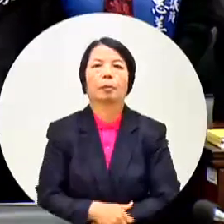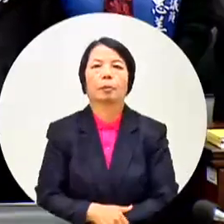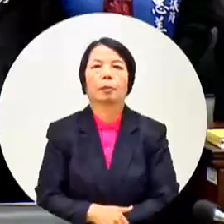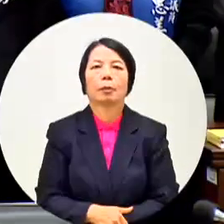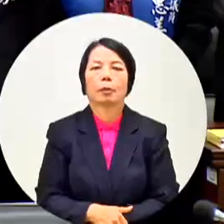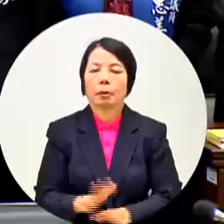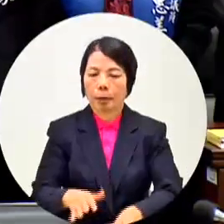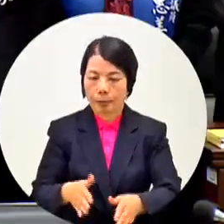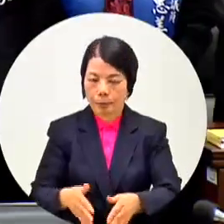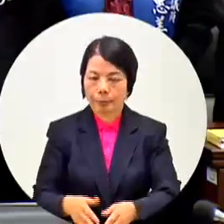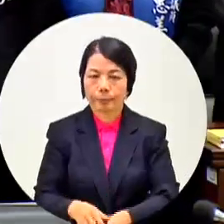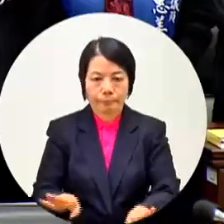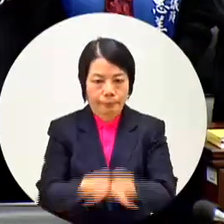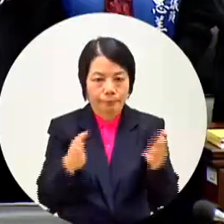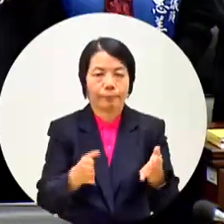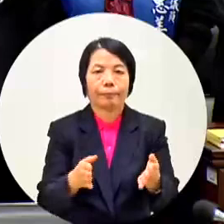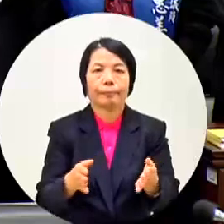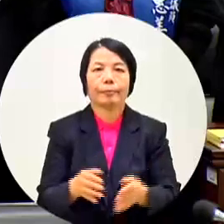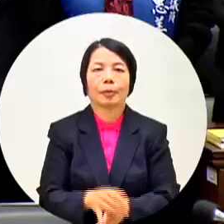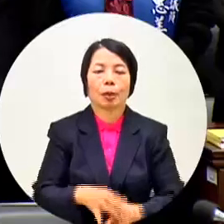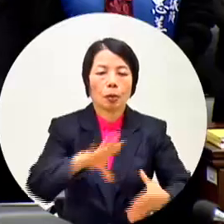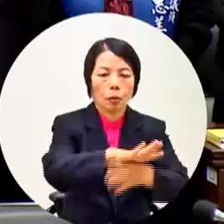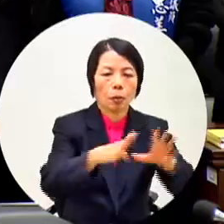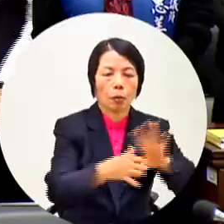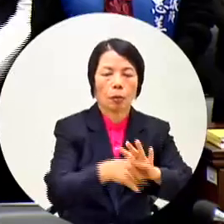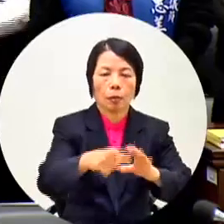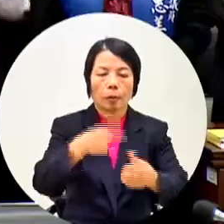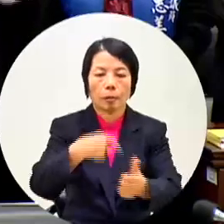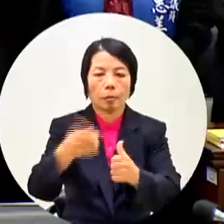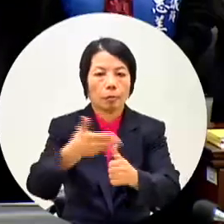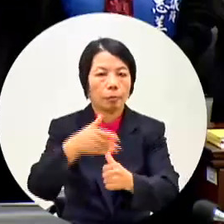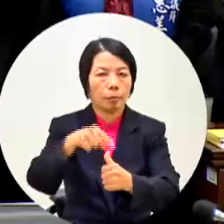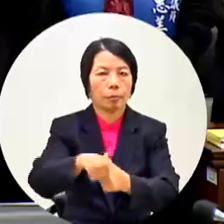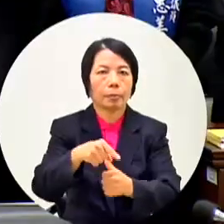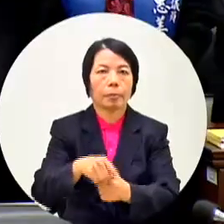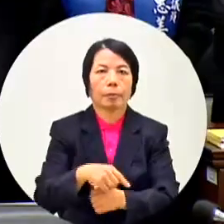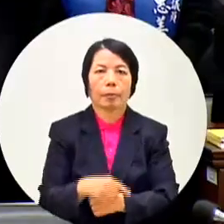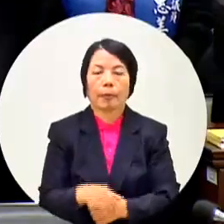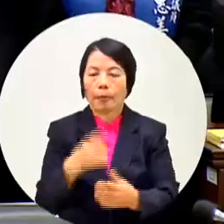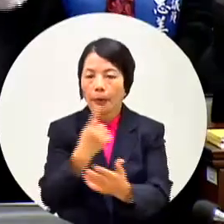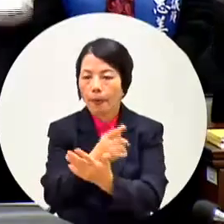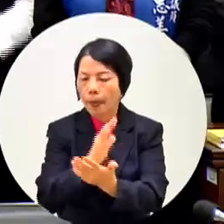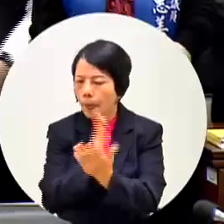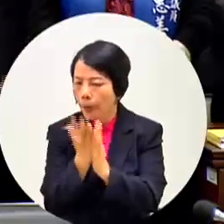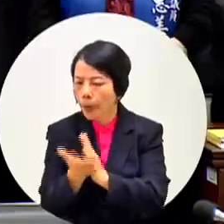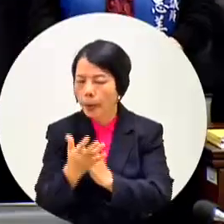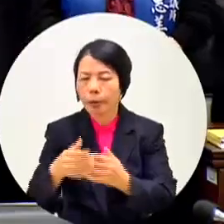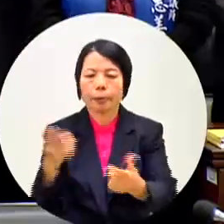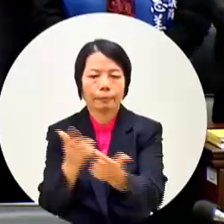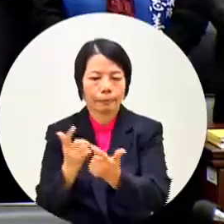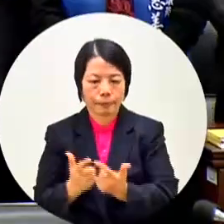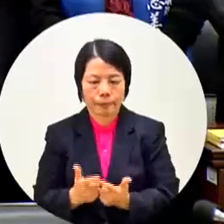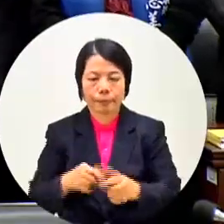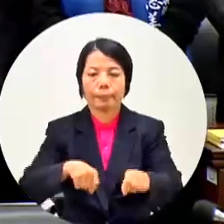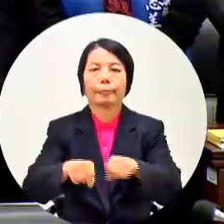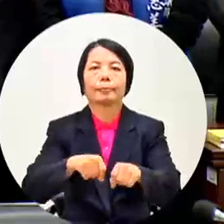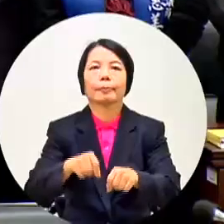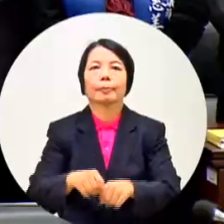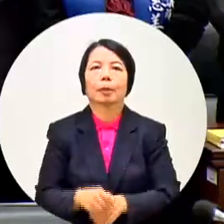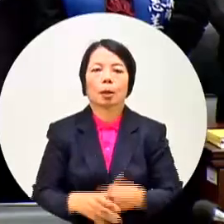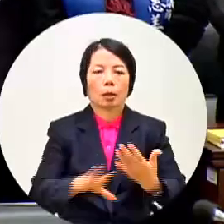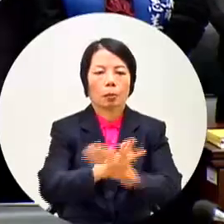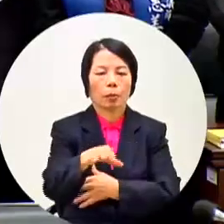化、教育，还有我们各项的一个配套措施，这个样子万箭齐发，各局处